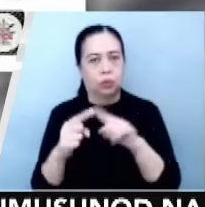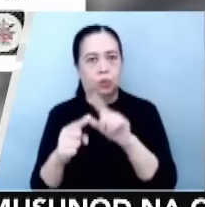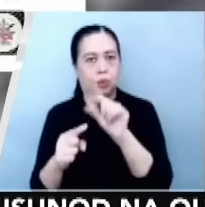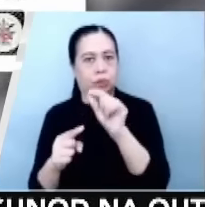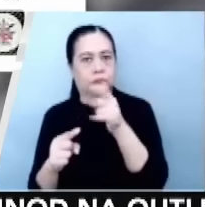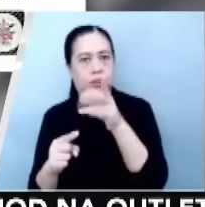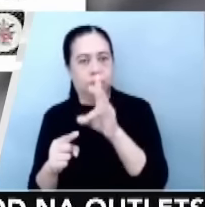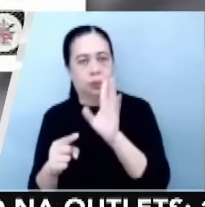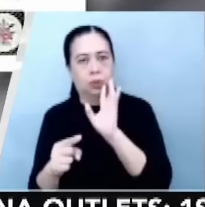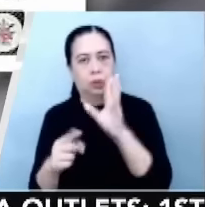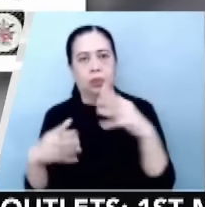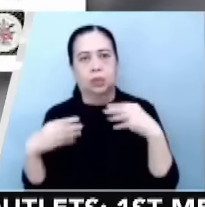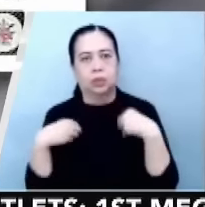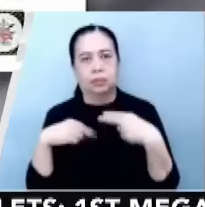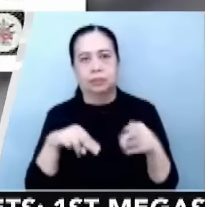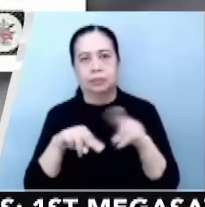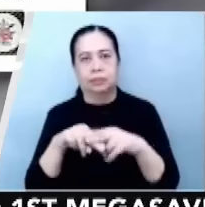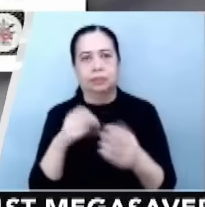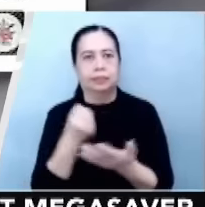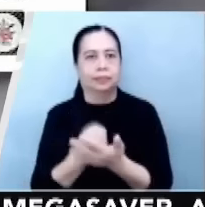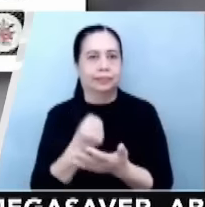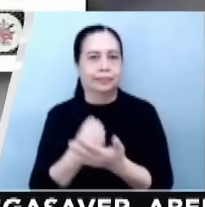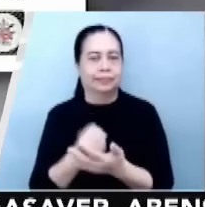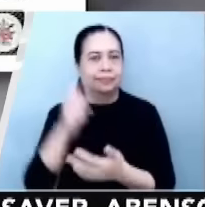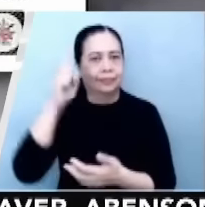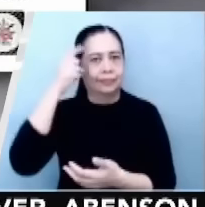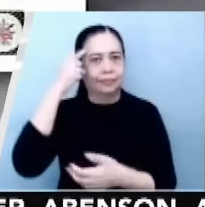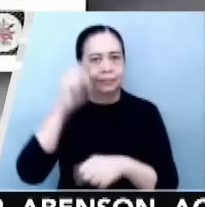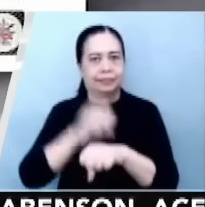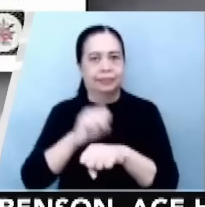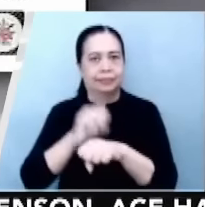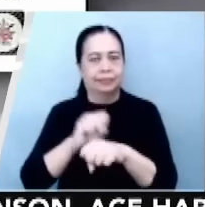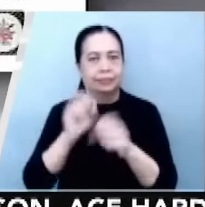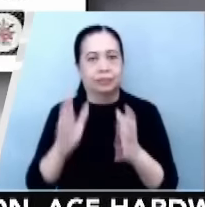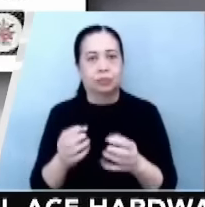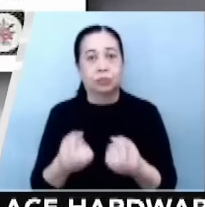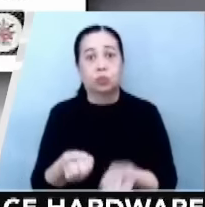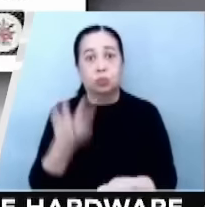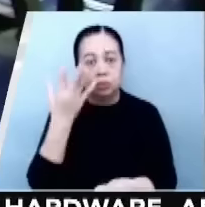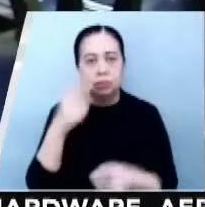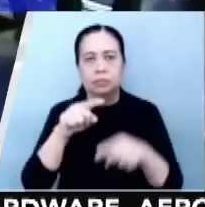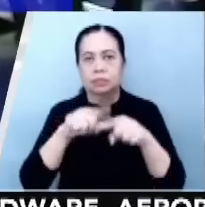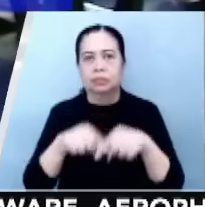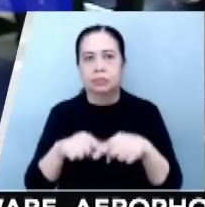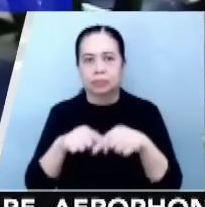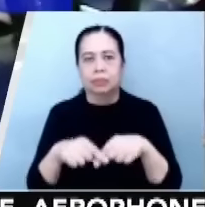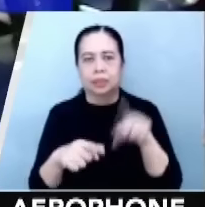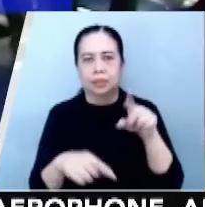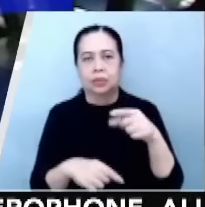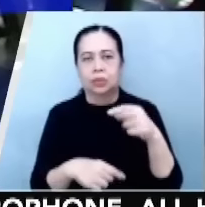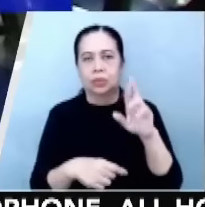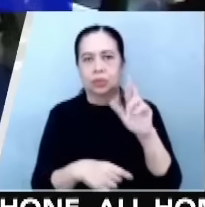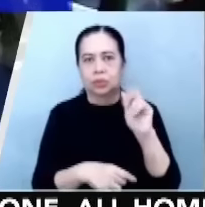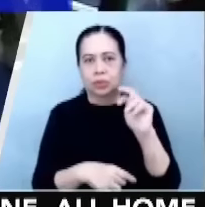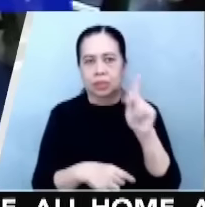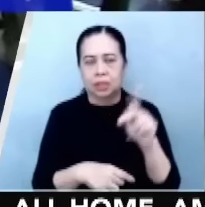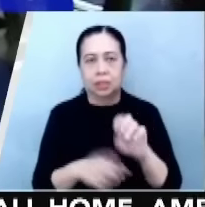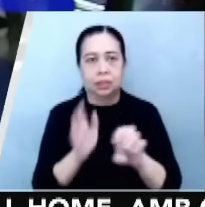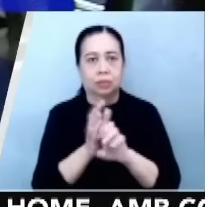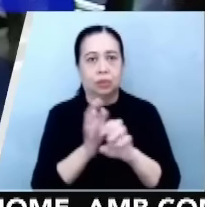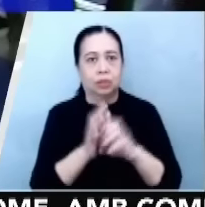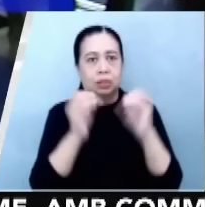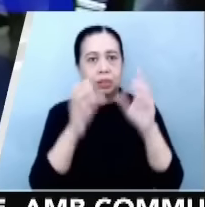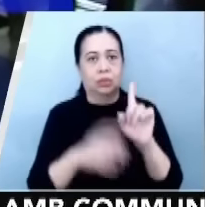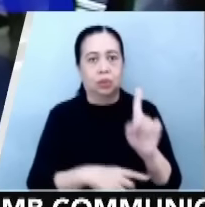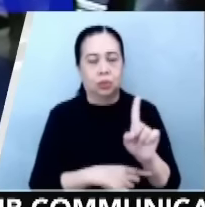makakatanggap ng taas sahod ang mga kawani ng gobyerno. Kung magkano, depende sa salary grade o rango. Ang isang teacher 1 na nasa ilalim ng salary